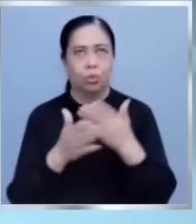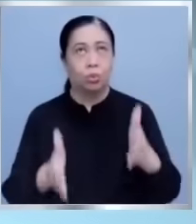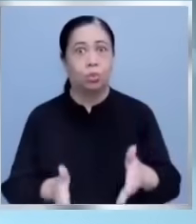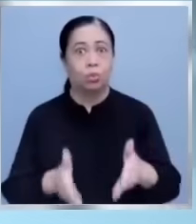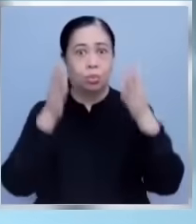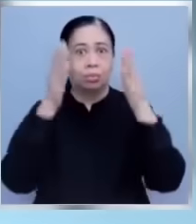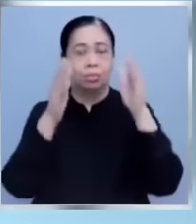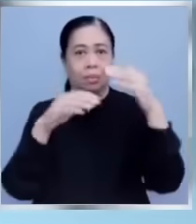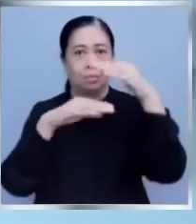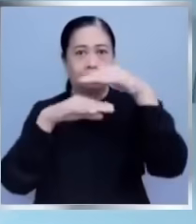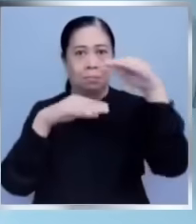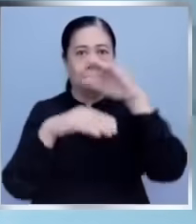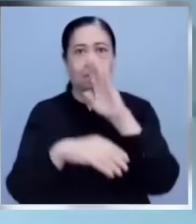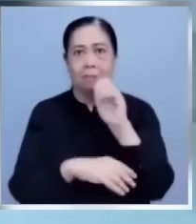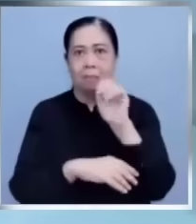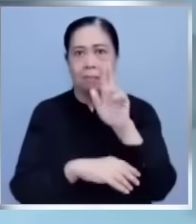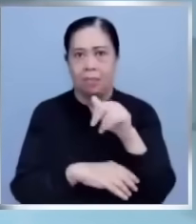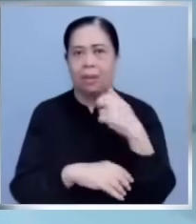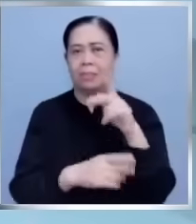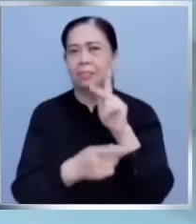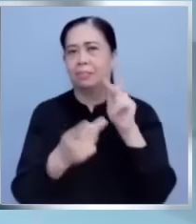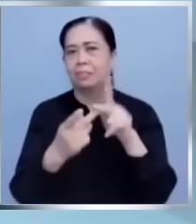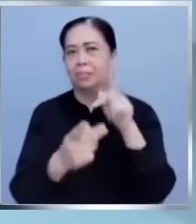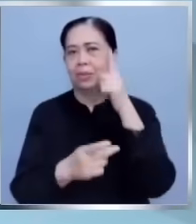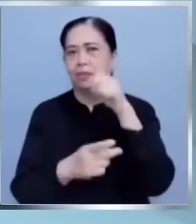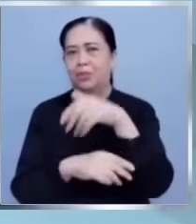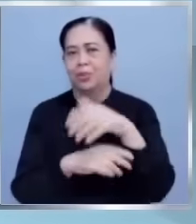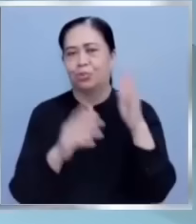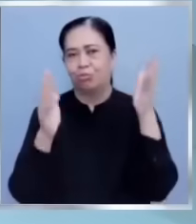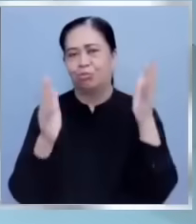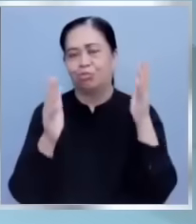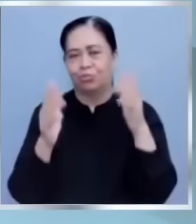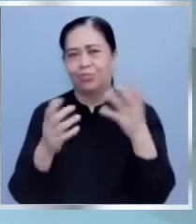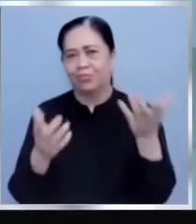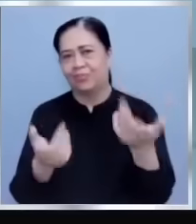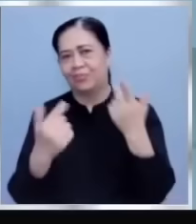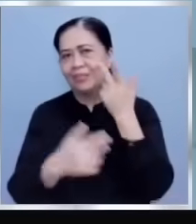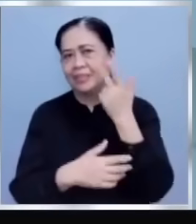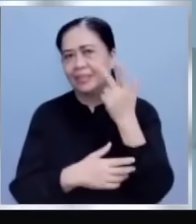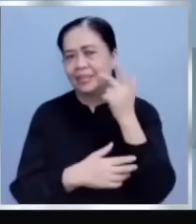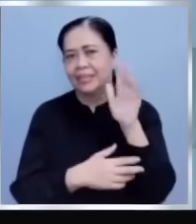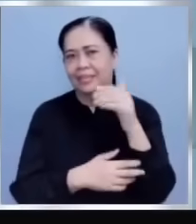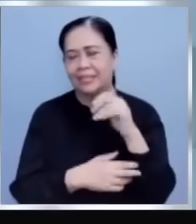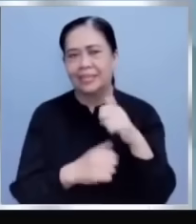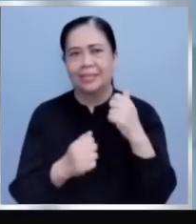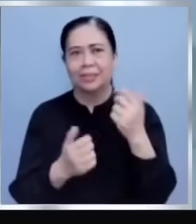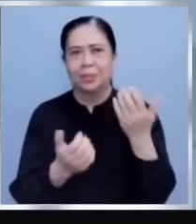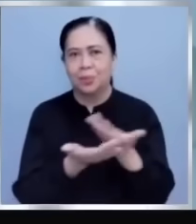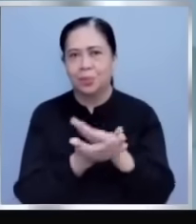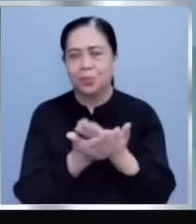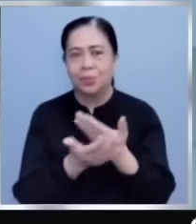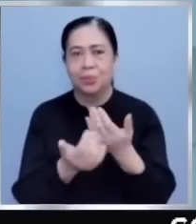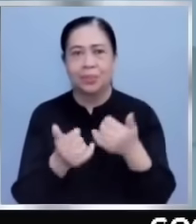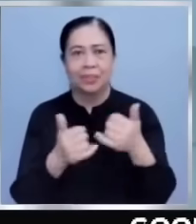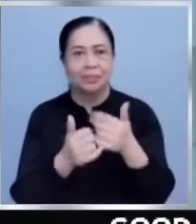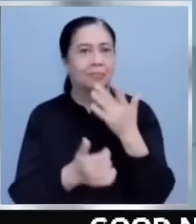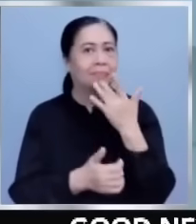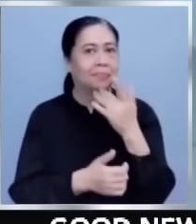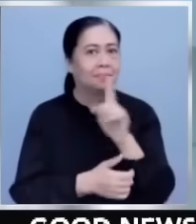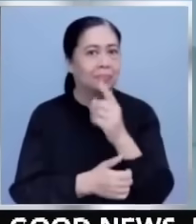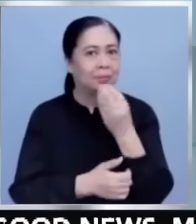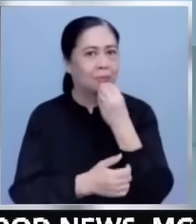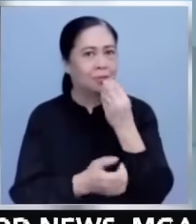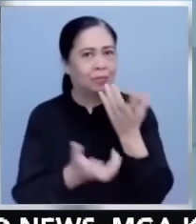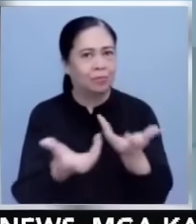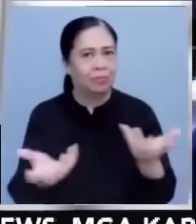na perfect sa inyong night out. Let's change the game and try their paandar na games at masasarap na fusion